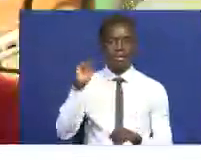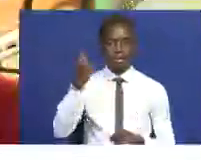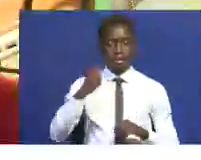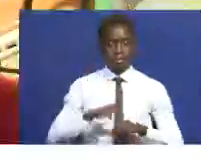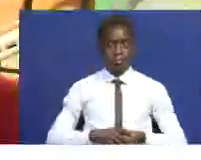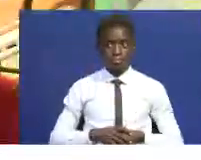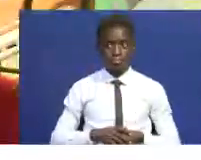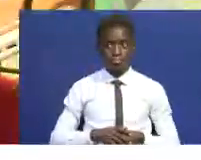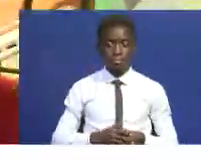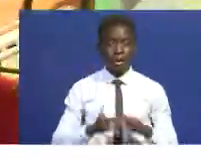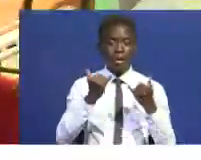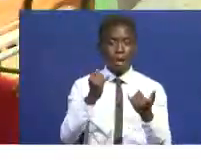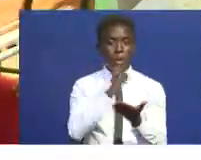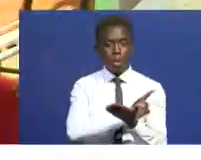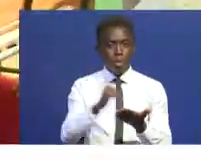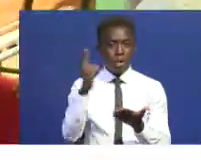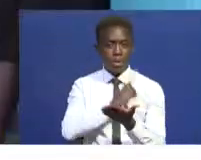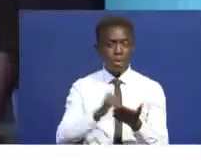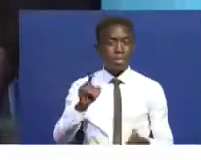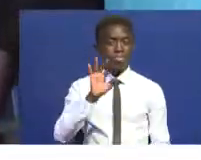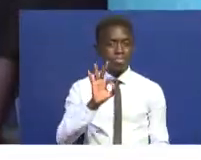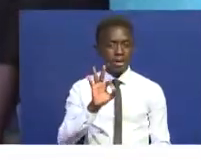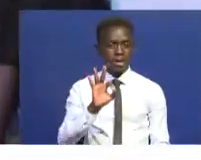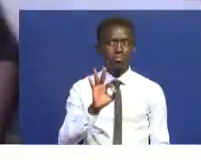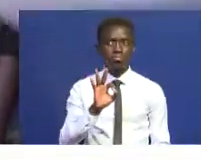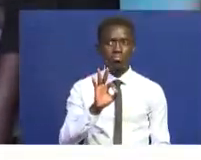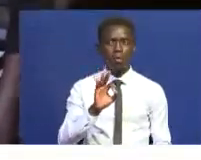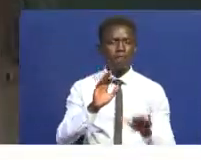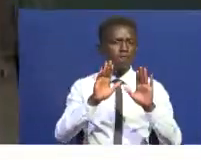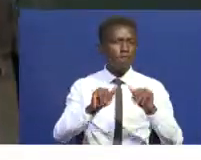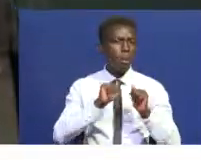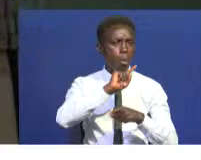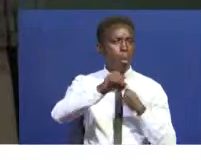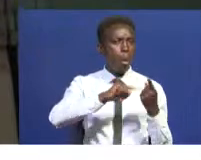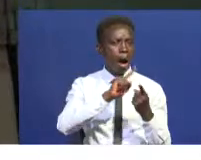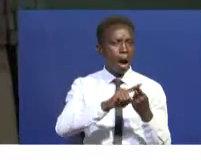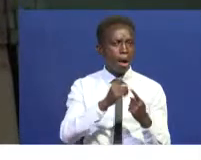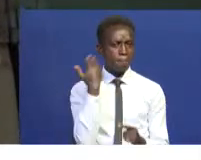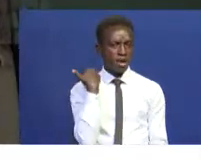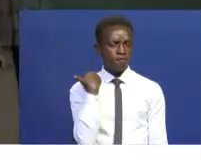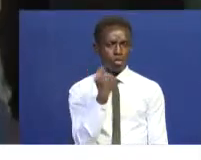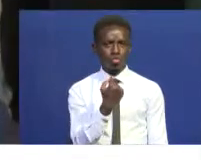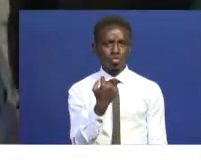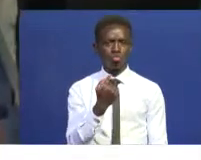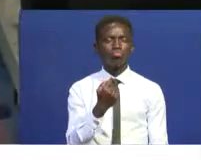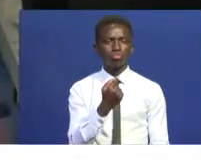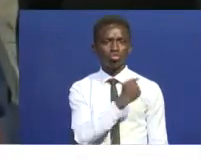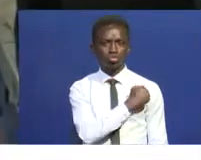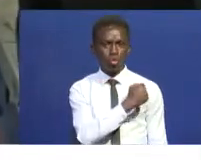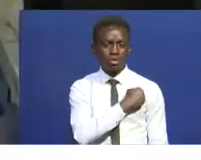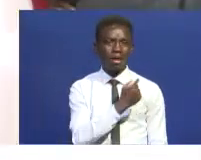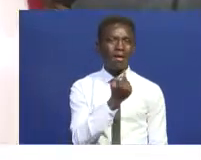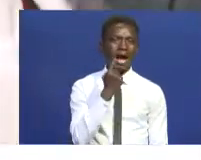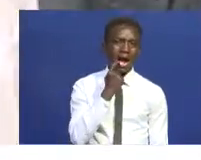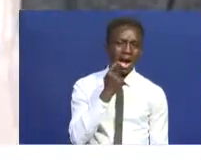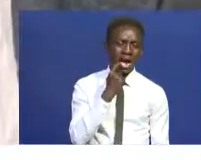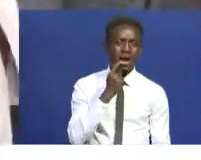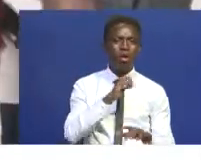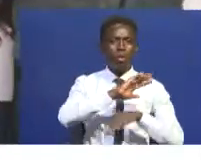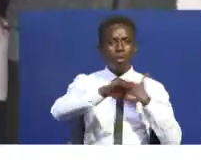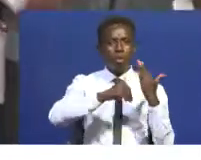Ni majuma matatu sasa tangu wanachama wa chama cha madaktari, wanafamasia na wataalamu wa meno walipoanza mgomo.